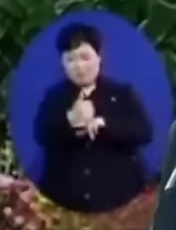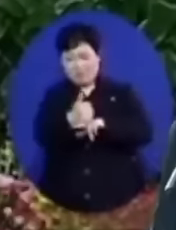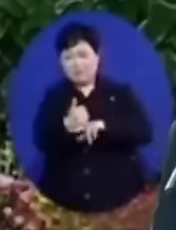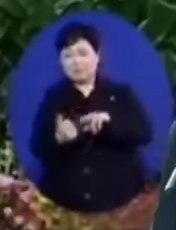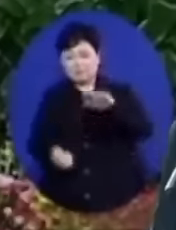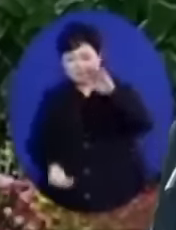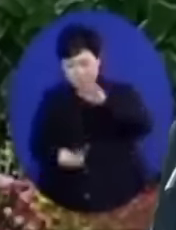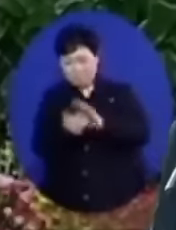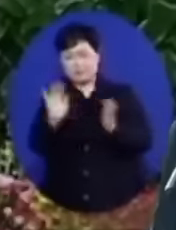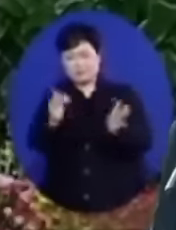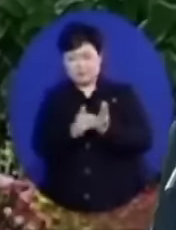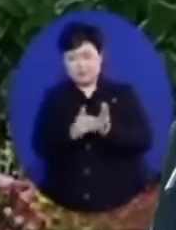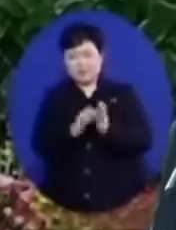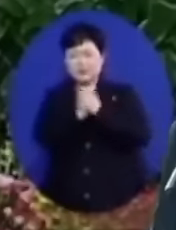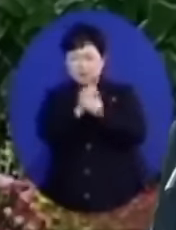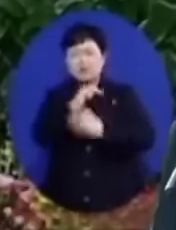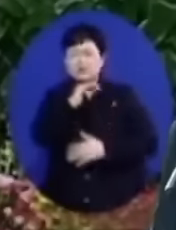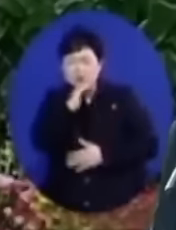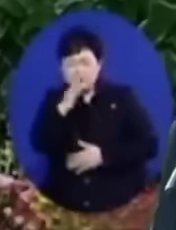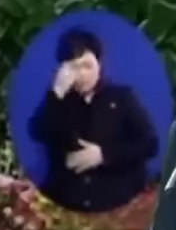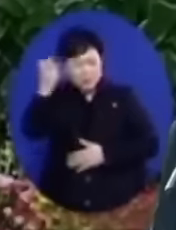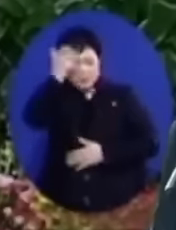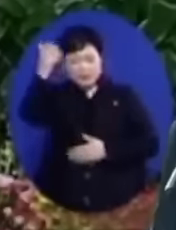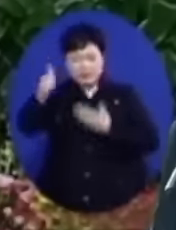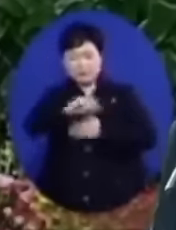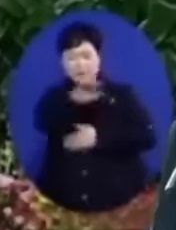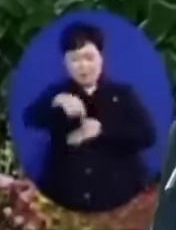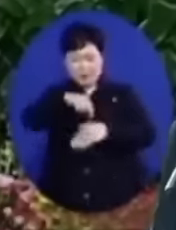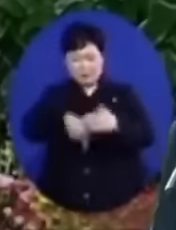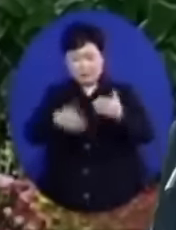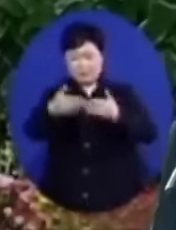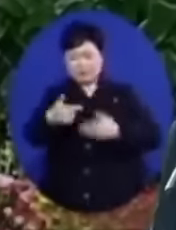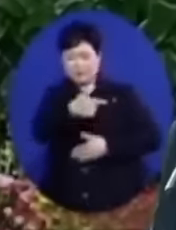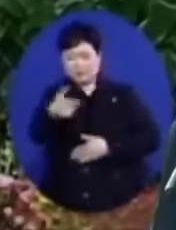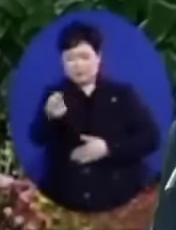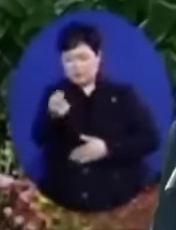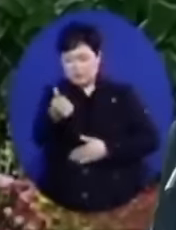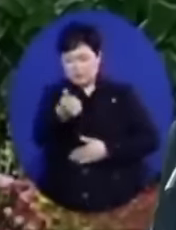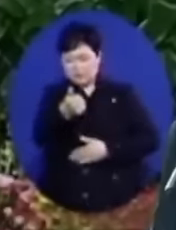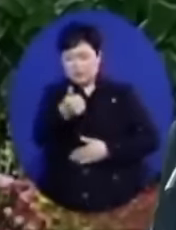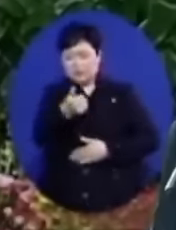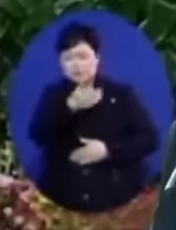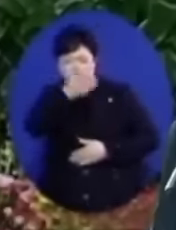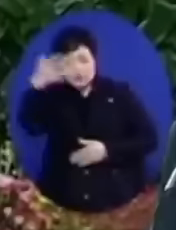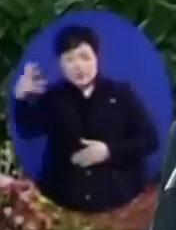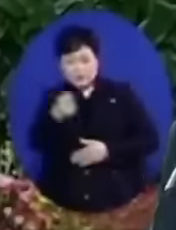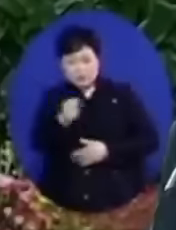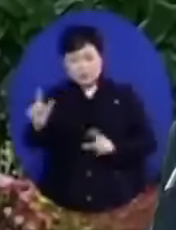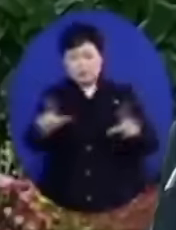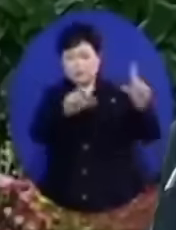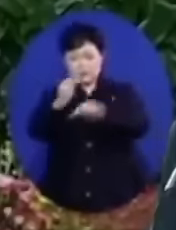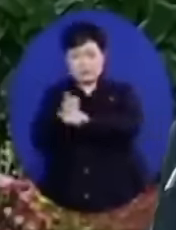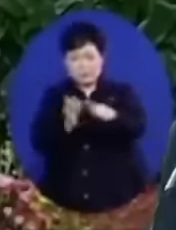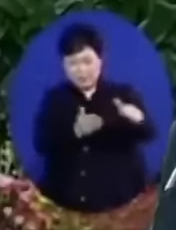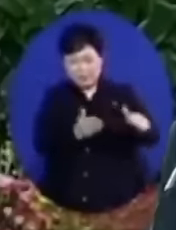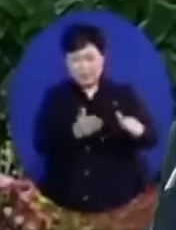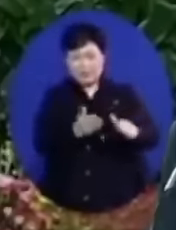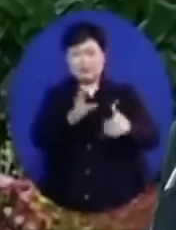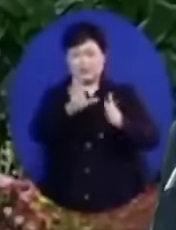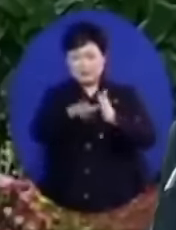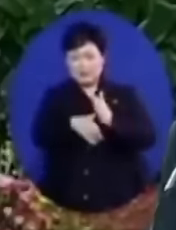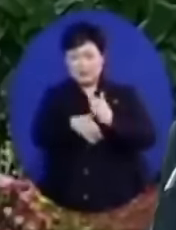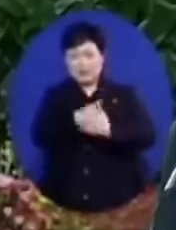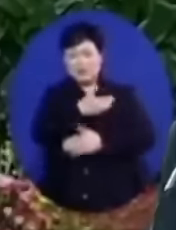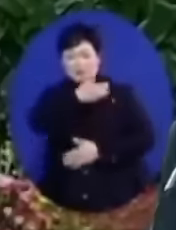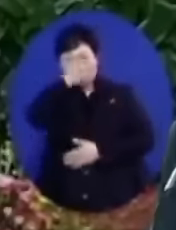우리는 기도하고 기다리며 성령께서 우리 마음에 주시는 크고 작은 꿈을 품고 살아가야 합니다. 그러할 때 그 꿈이 언젠가 반드시